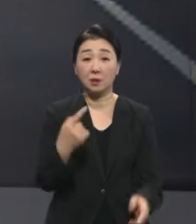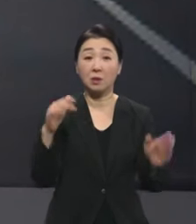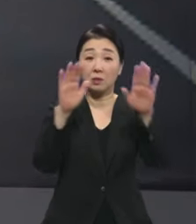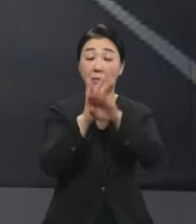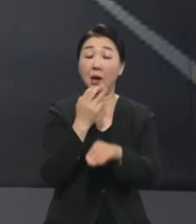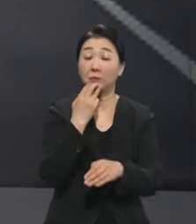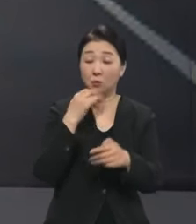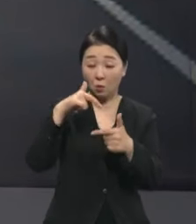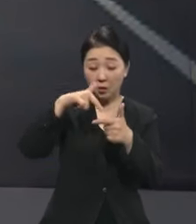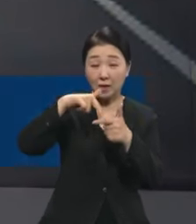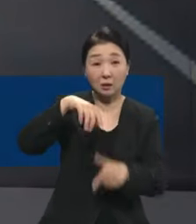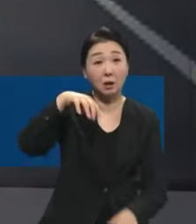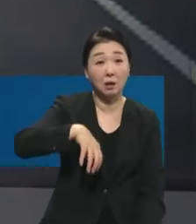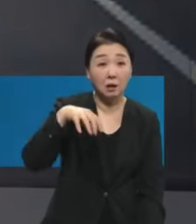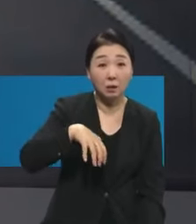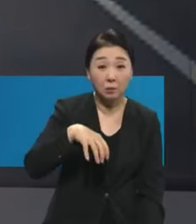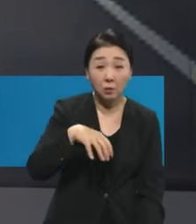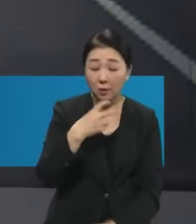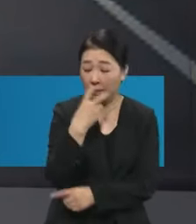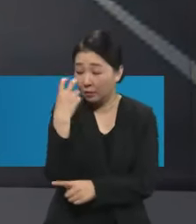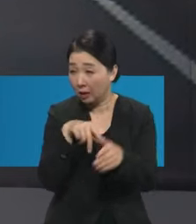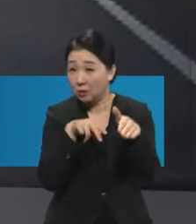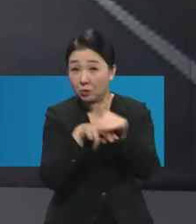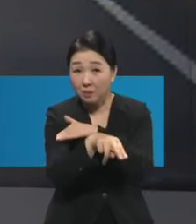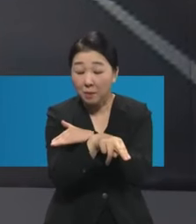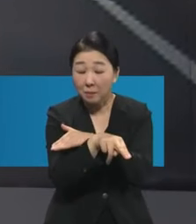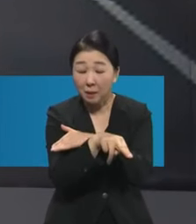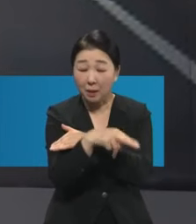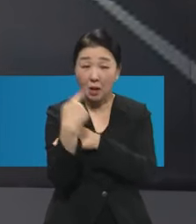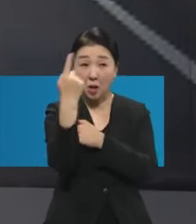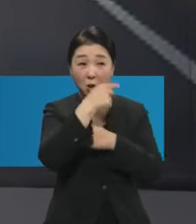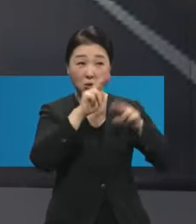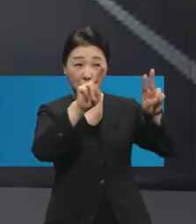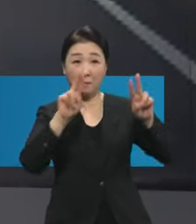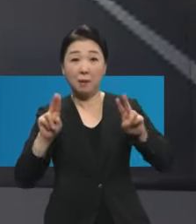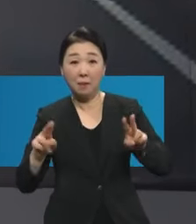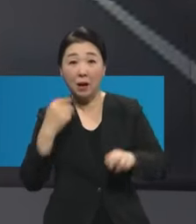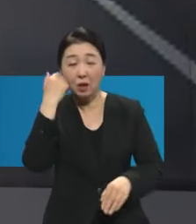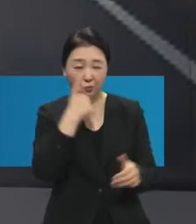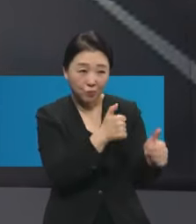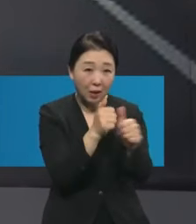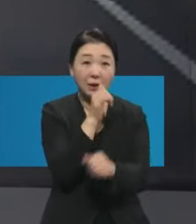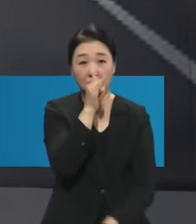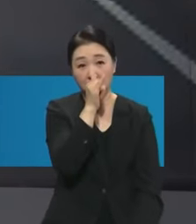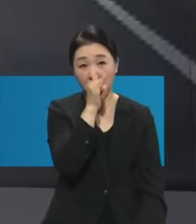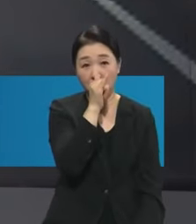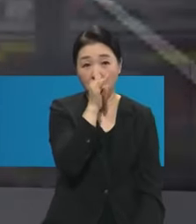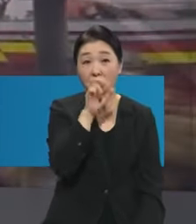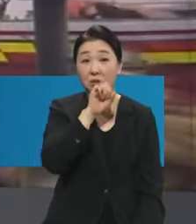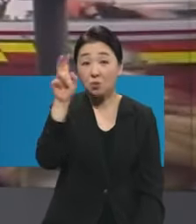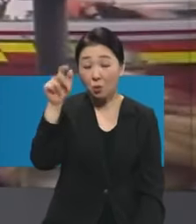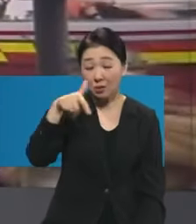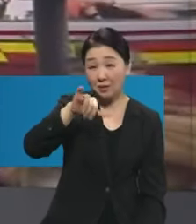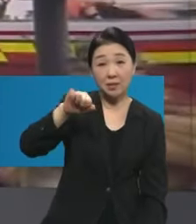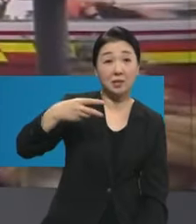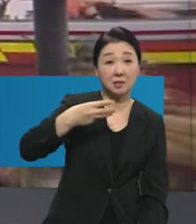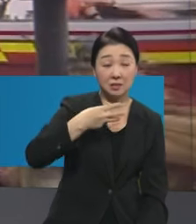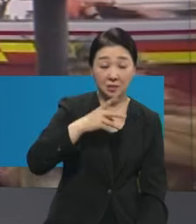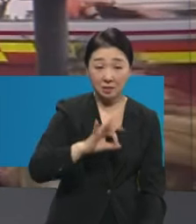어젯밤 서울 강남에서 단속을 피해 달아난 지명수 배자를 잡기 위한 추격전이 벌어졌습니다. 용인